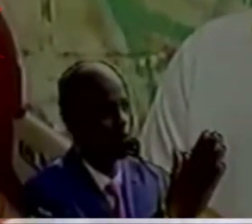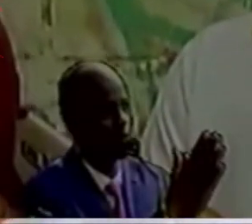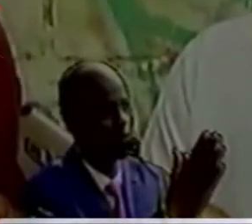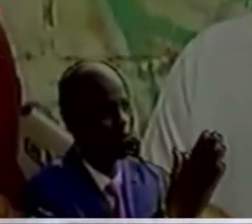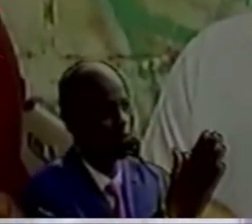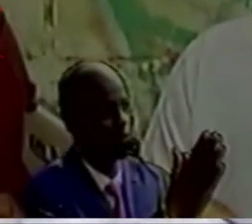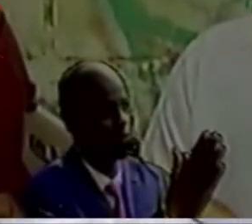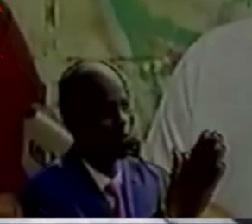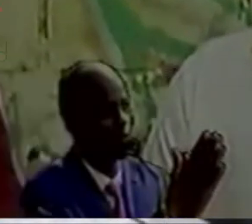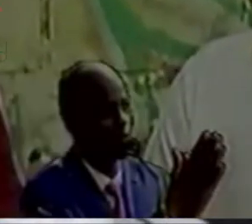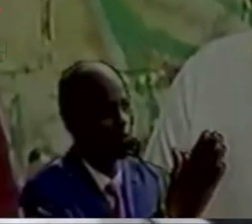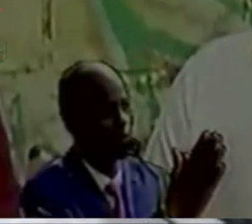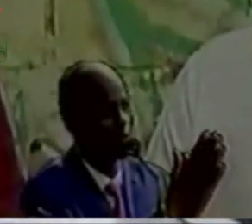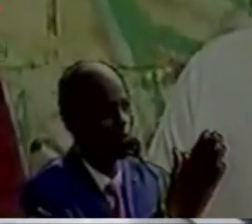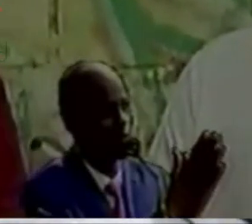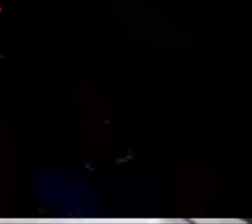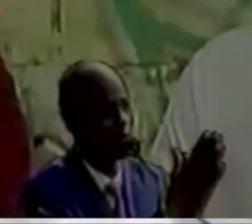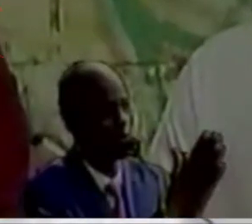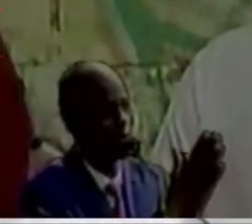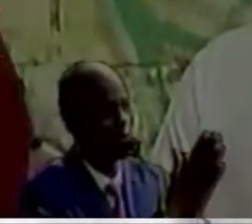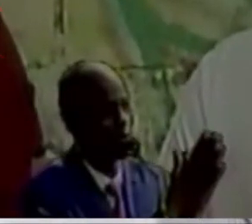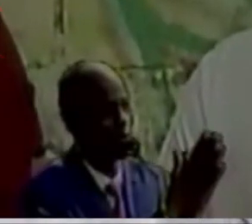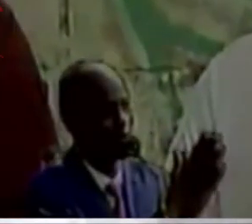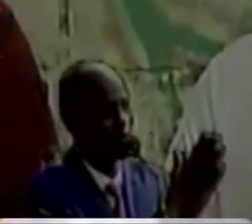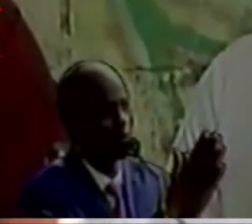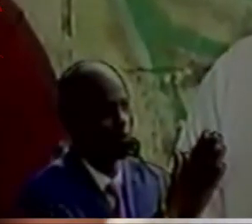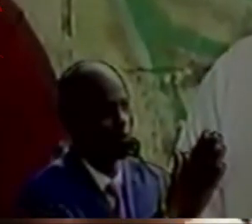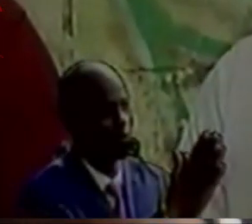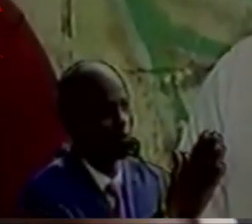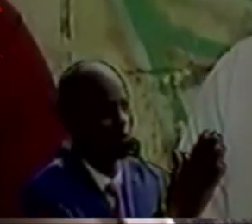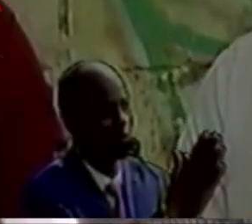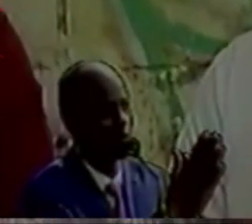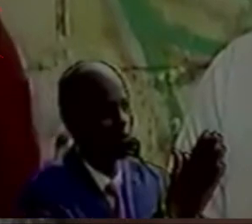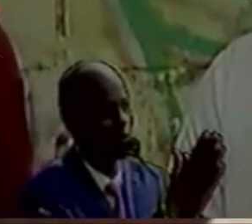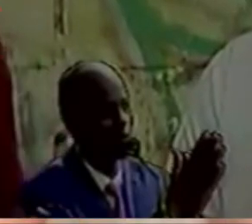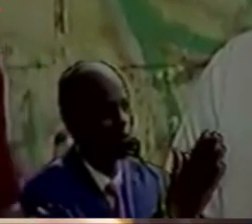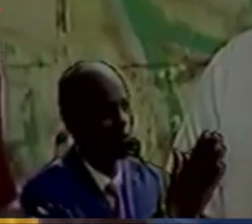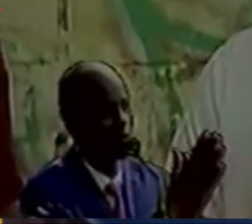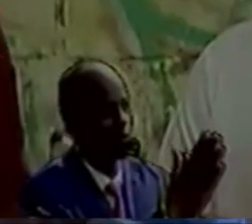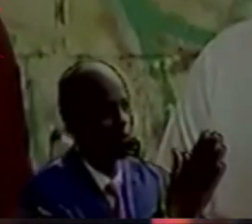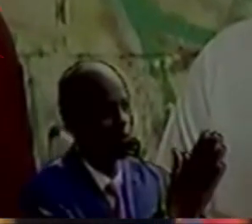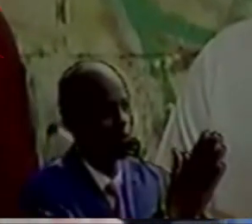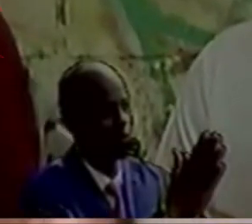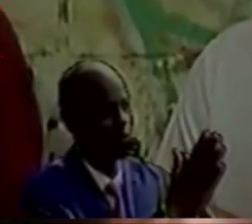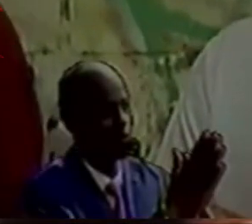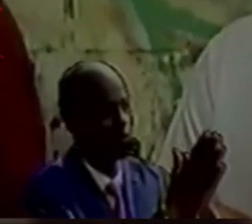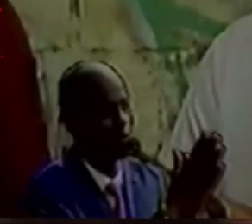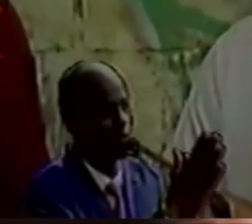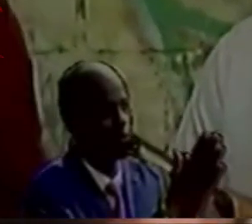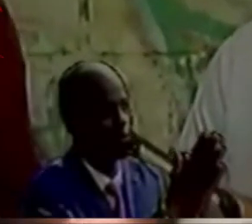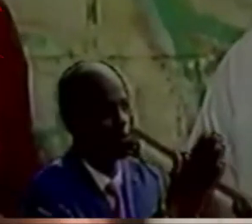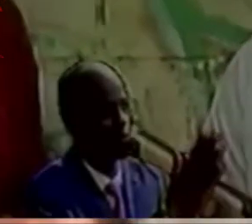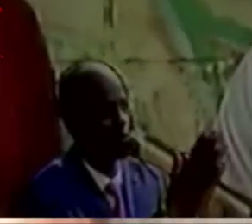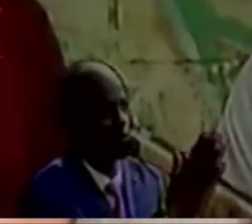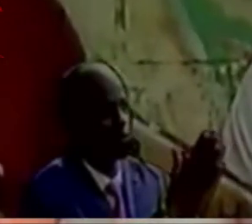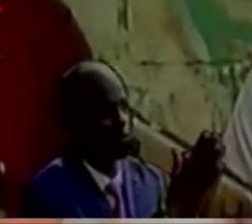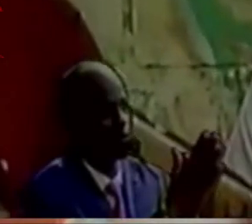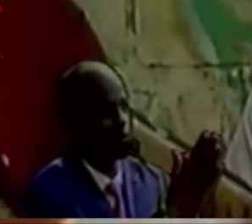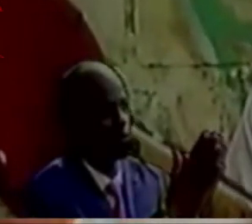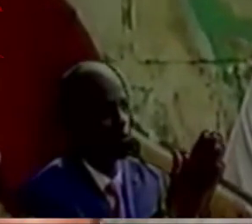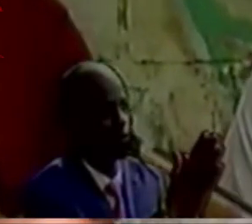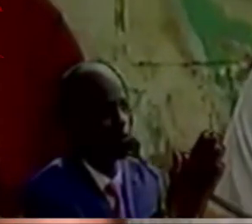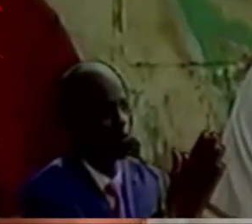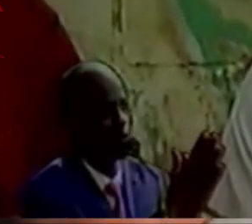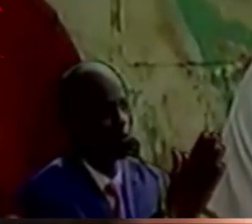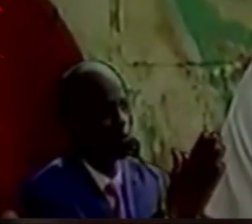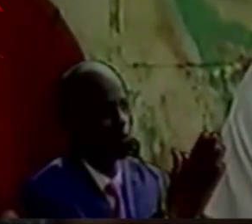avons utilisé plantules pour nous bailler. Pour tout le monde qui a besoin de 2-3 pieds de plantes, la caillou, nous offrons la gratuite. Parce que l'année prochaine, c'est bien pour nous